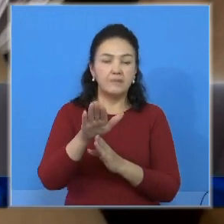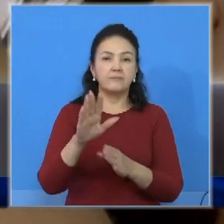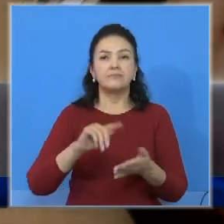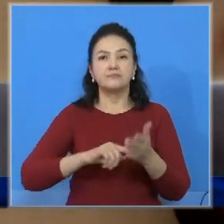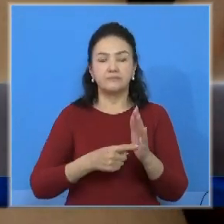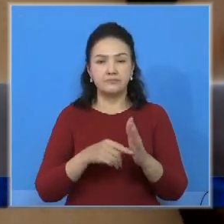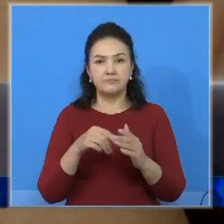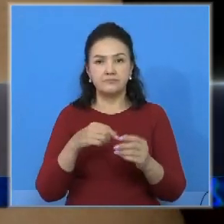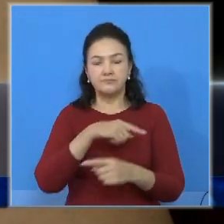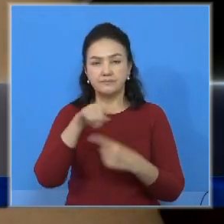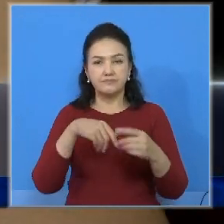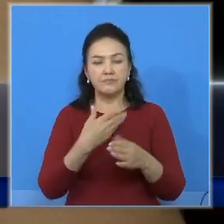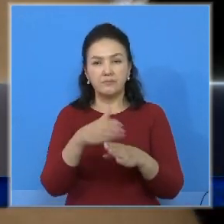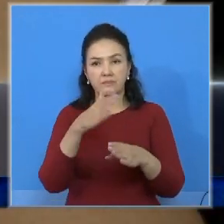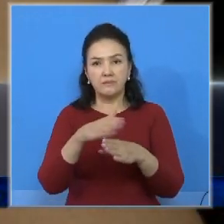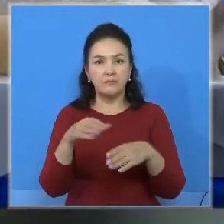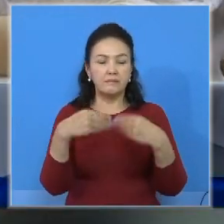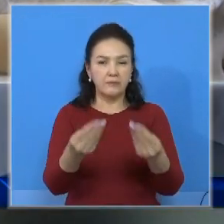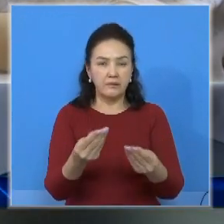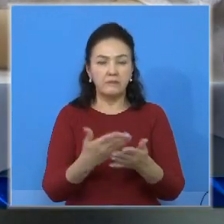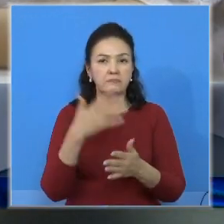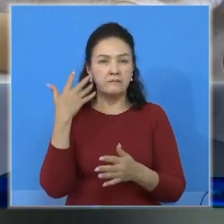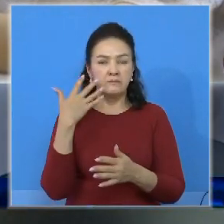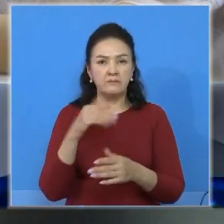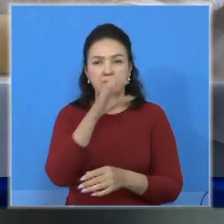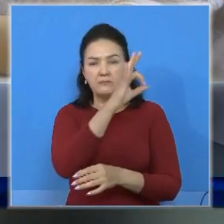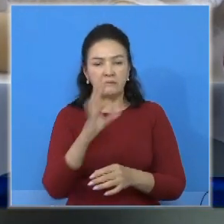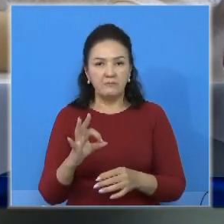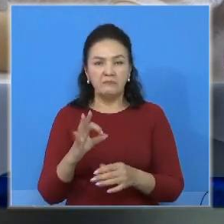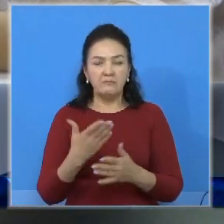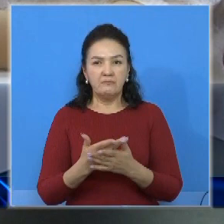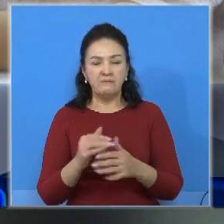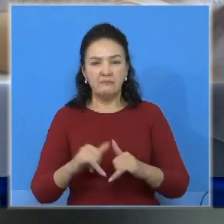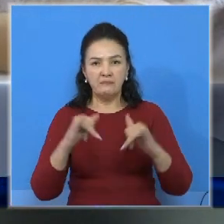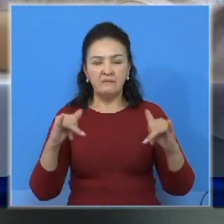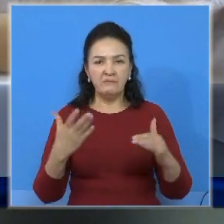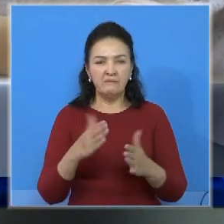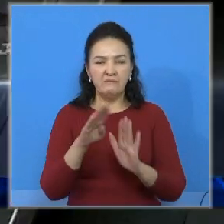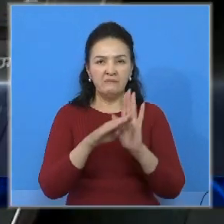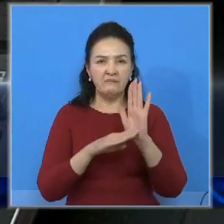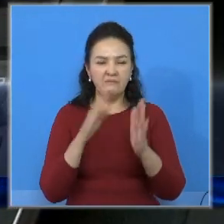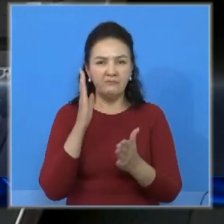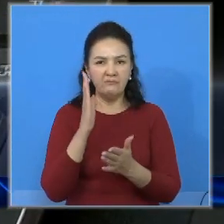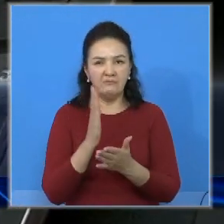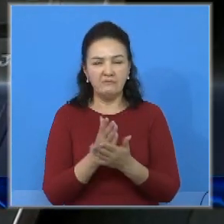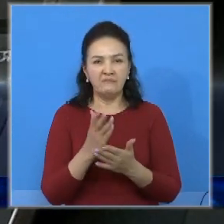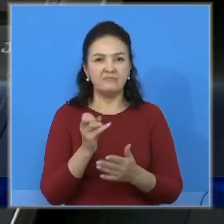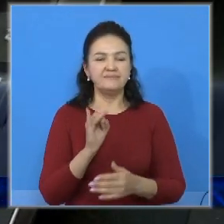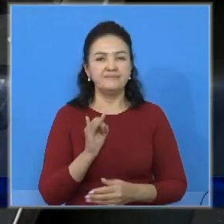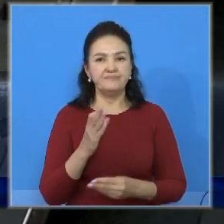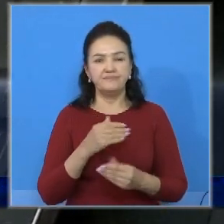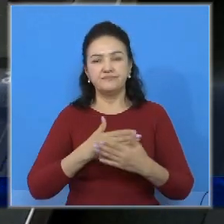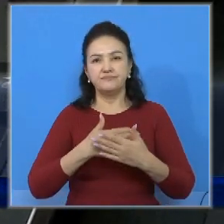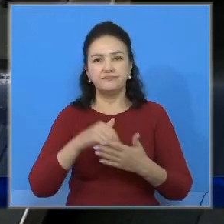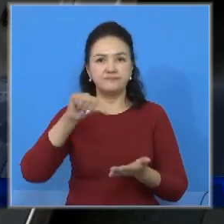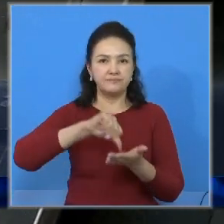мақсатында кәсіпкерлерге кредит береді. Сондай-ақ жеңілдетілген пайыздық мөлшерлемемен даму мемлекеттік бағдарламалары бойынша қаржыландырудың